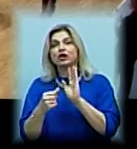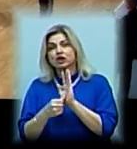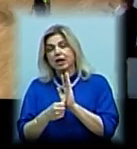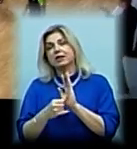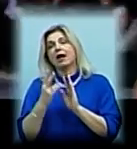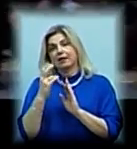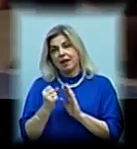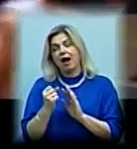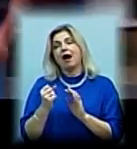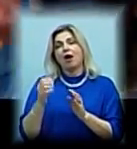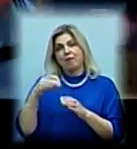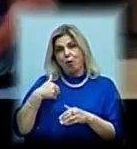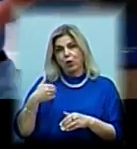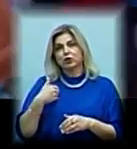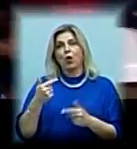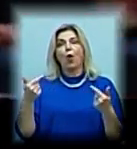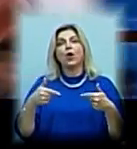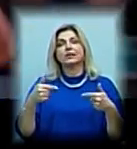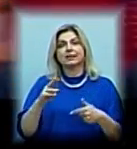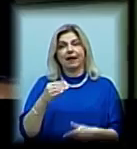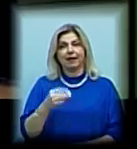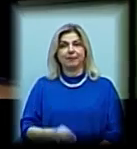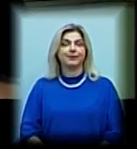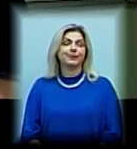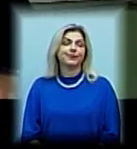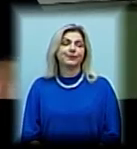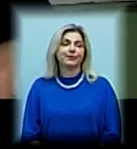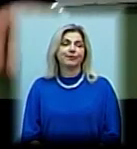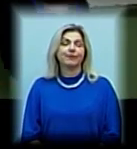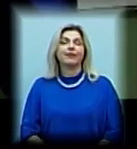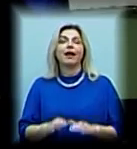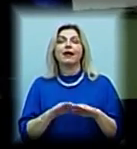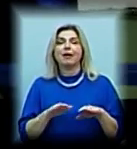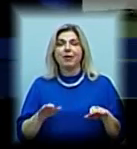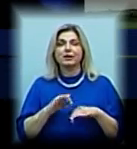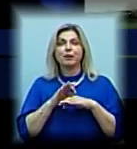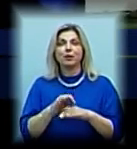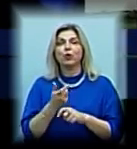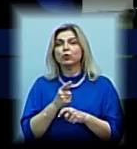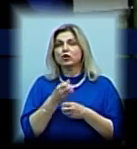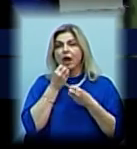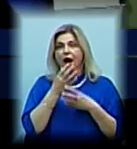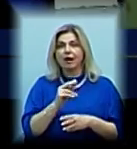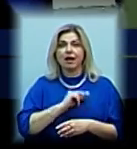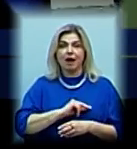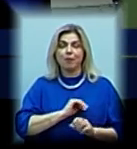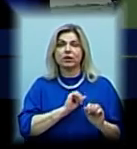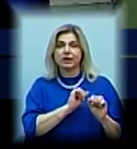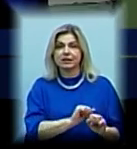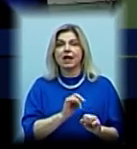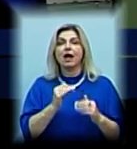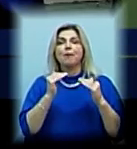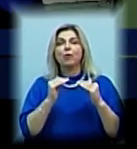гостей. І Тимофієнко виводить свою команду вперед. Хлопці провели дуже гарну роботу у захисті. Ми знизили